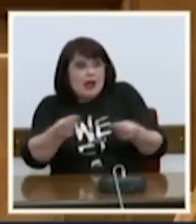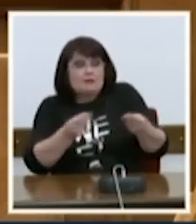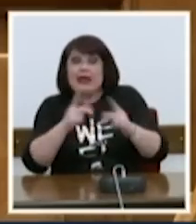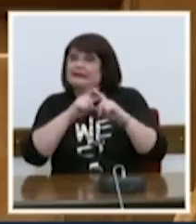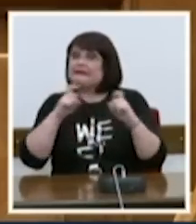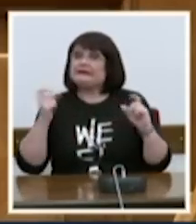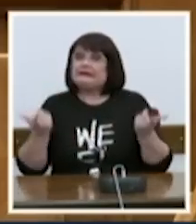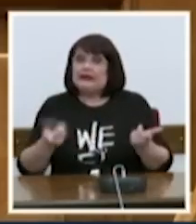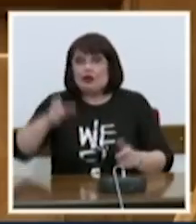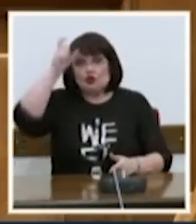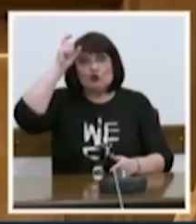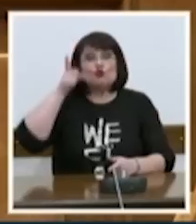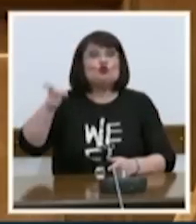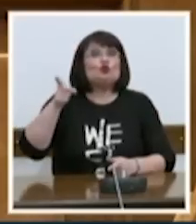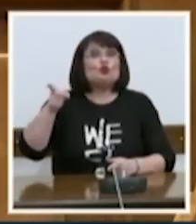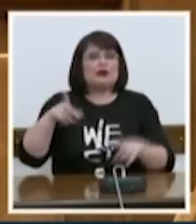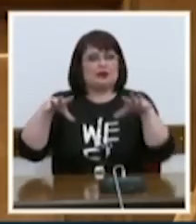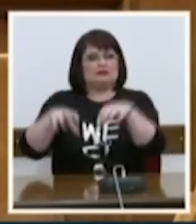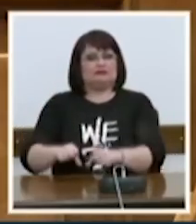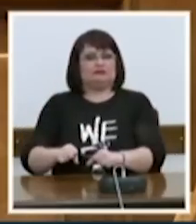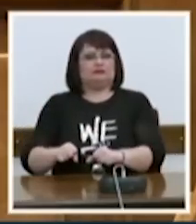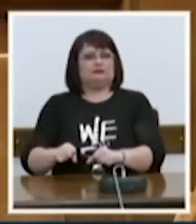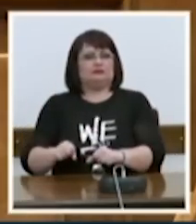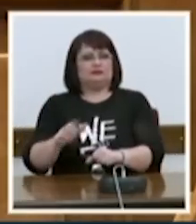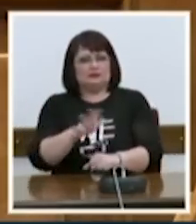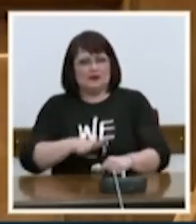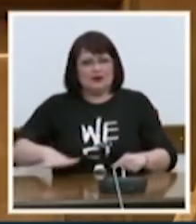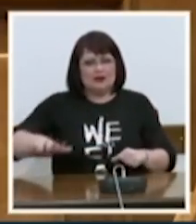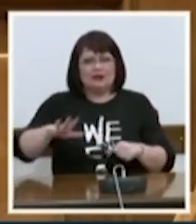η τουρκική άρχουσα τάξη έχει απλώσει όλο τον τραχανά των